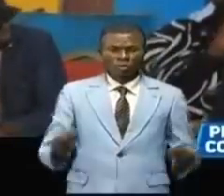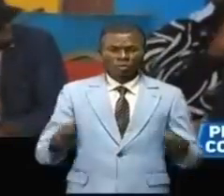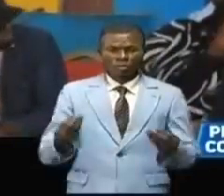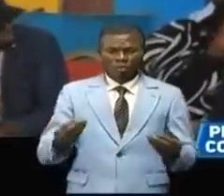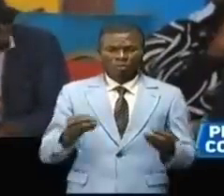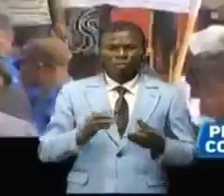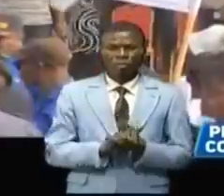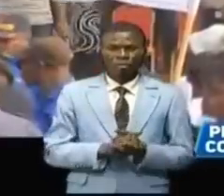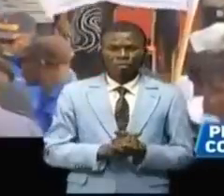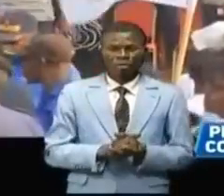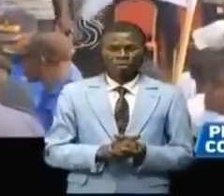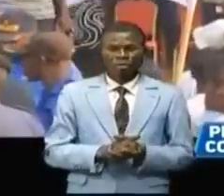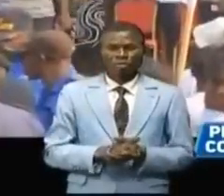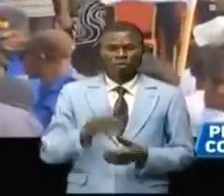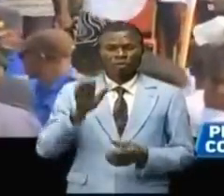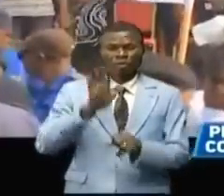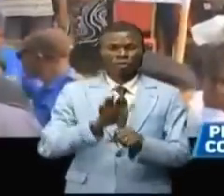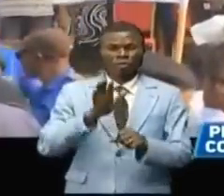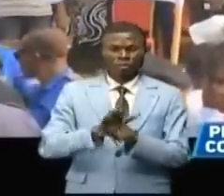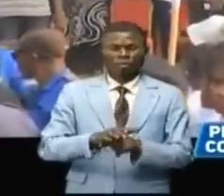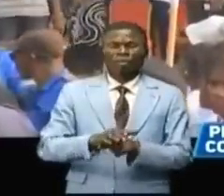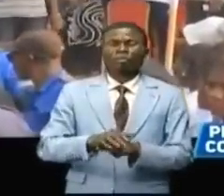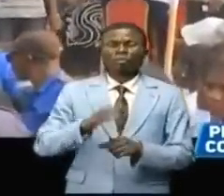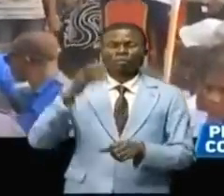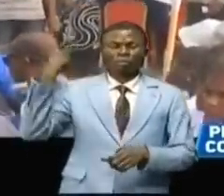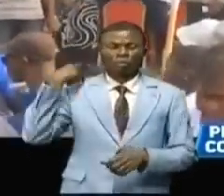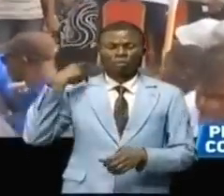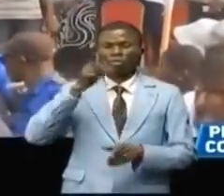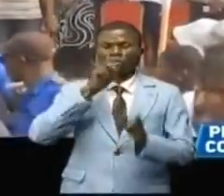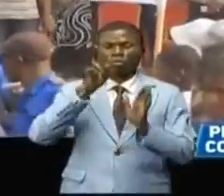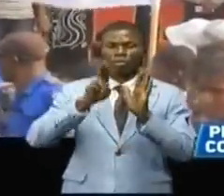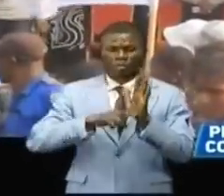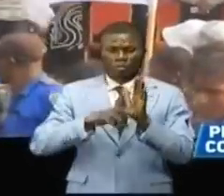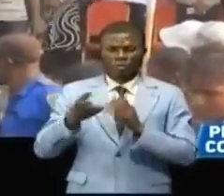mandat et vise une majorité parlementaire.